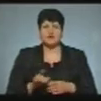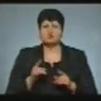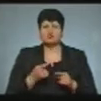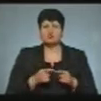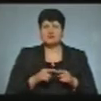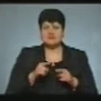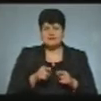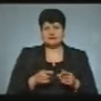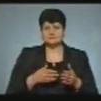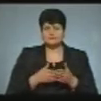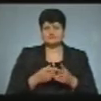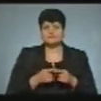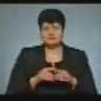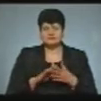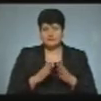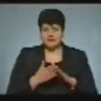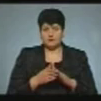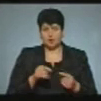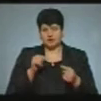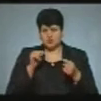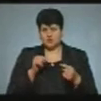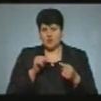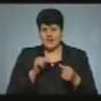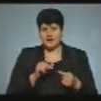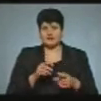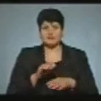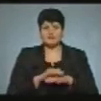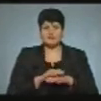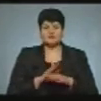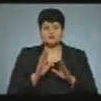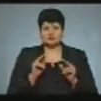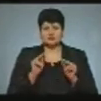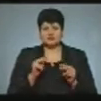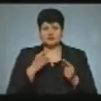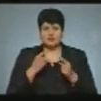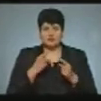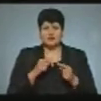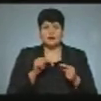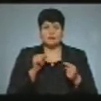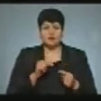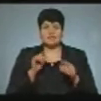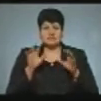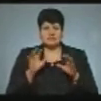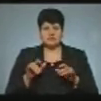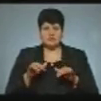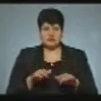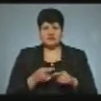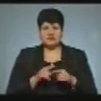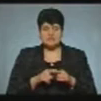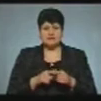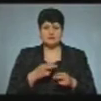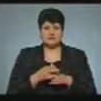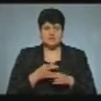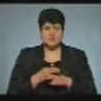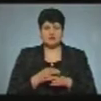це дійшло до такої ситуації, до протистояння, і фактично це, будемо відверті, навіть в деякій мірі протизаконні дії, тому що це перешкоджання виконавчій